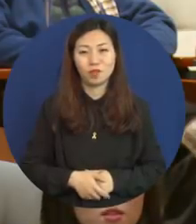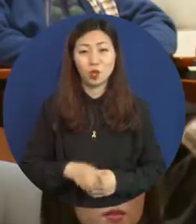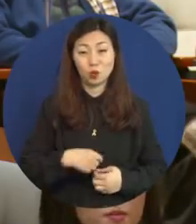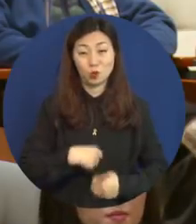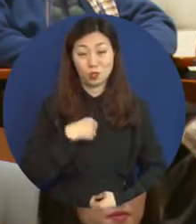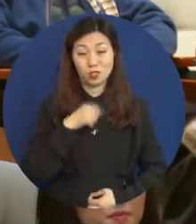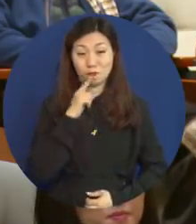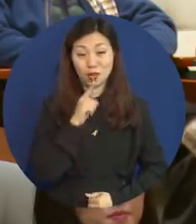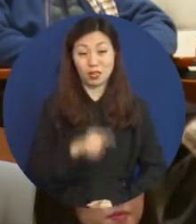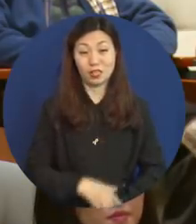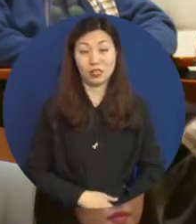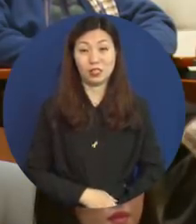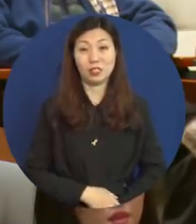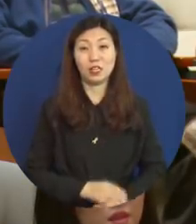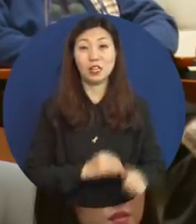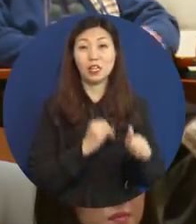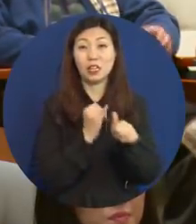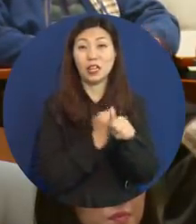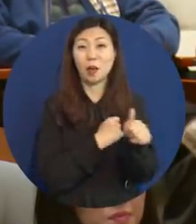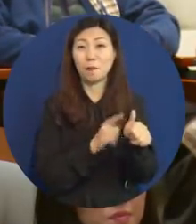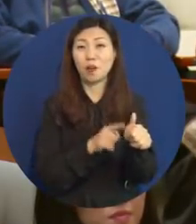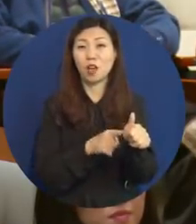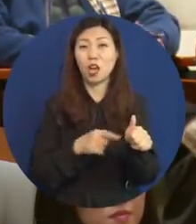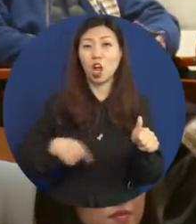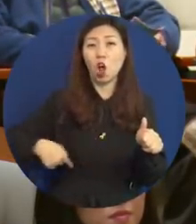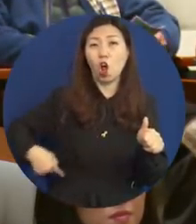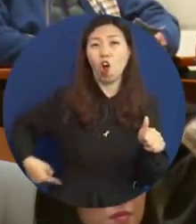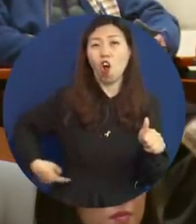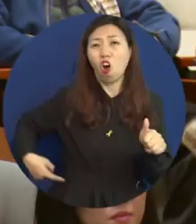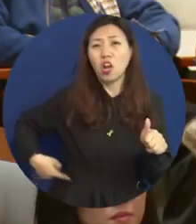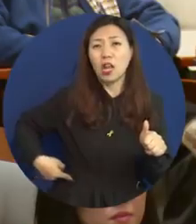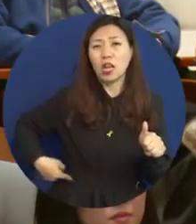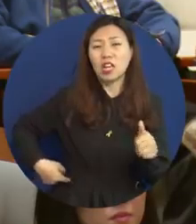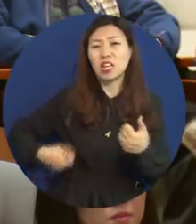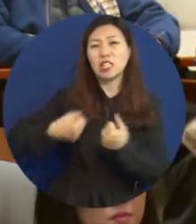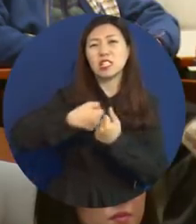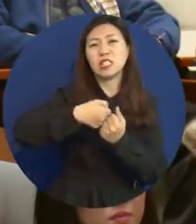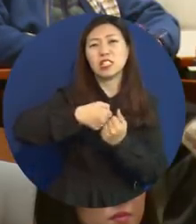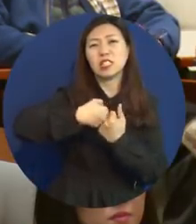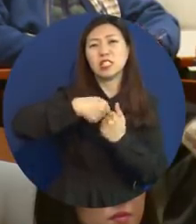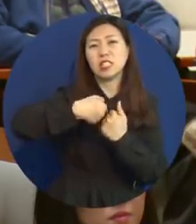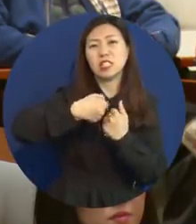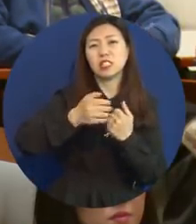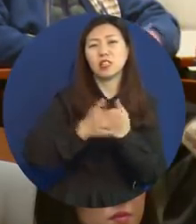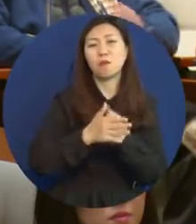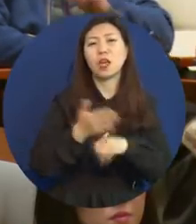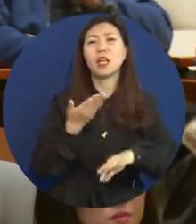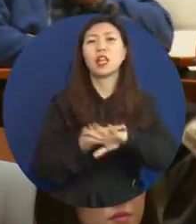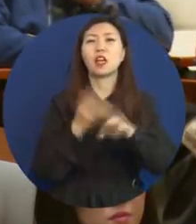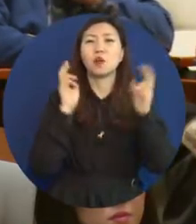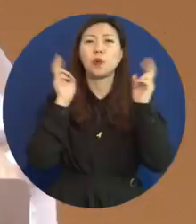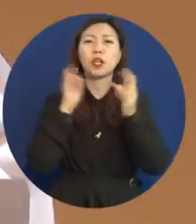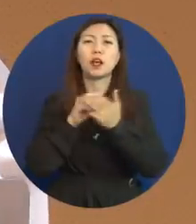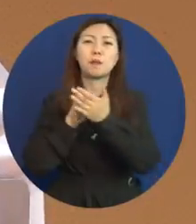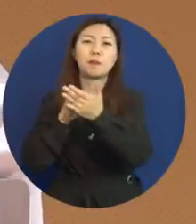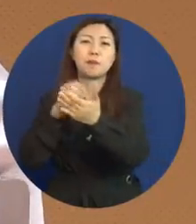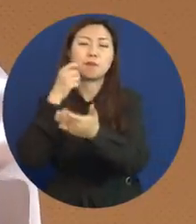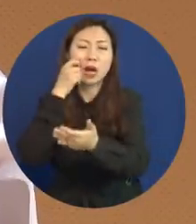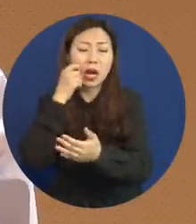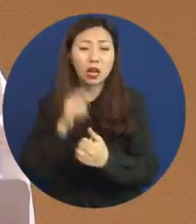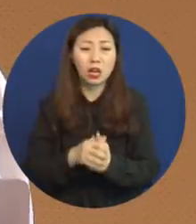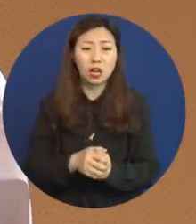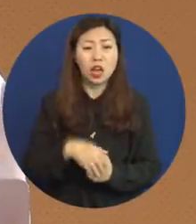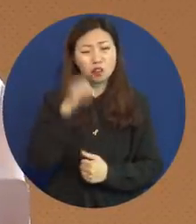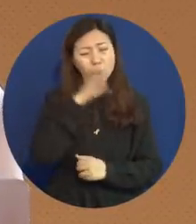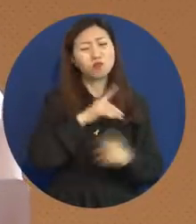사실은 남편은 지금 허리 디스크 때문에 사실은 다른 직장을 다니지 못하는 상황이거든요. 그럼